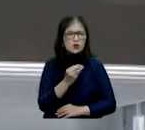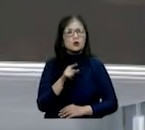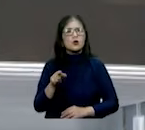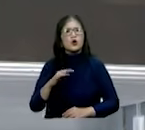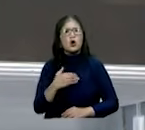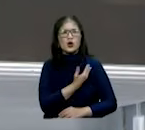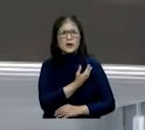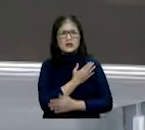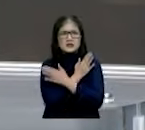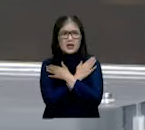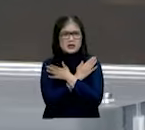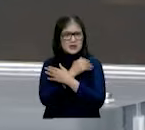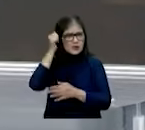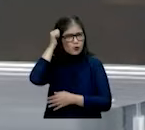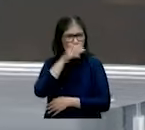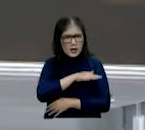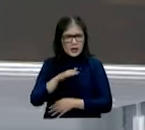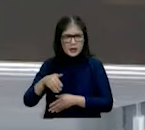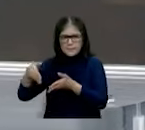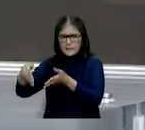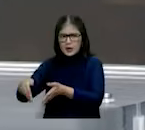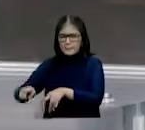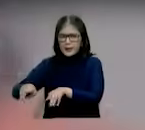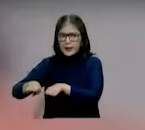ibu dan anak ini dimakamkan berdampingan.